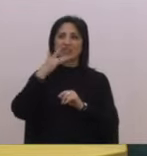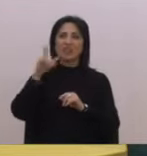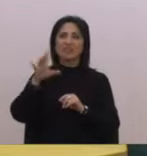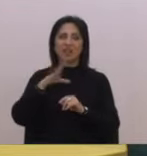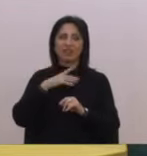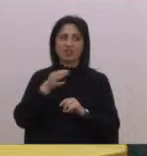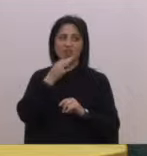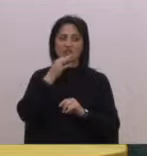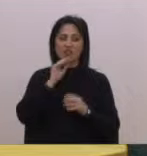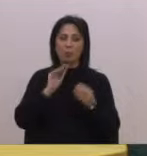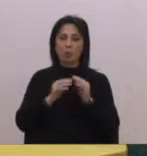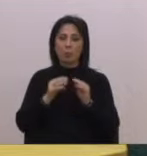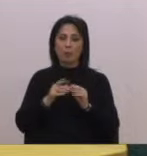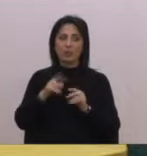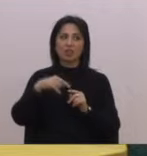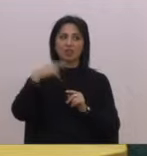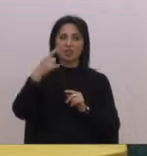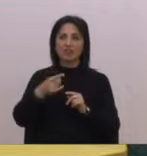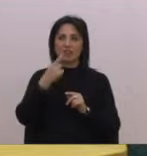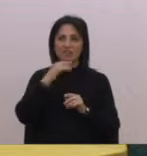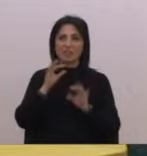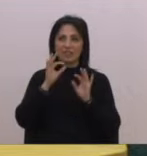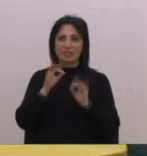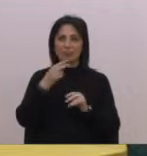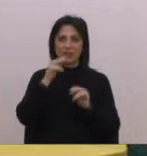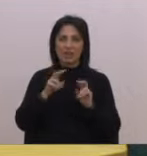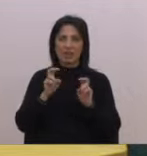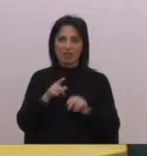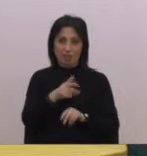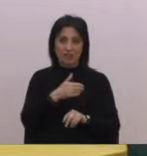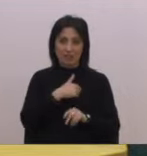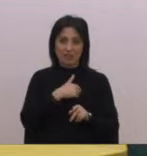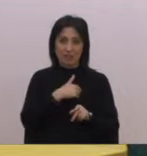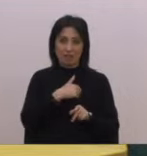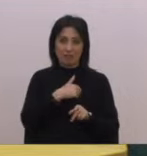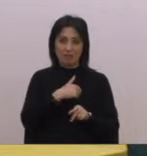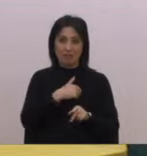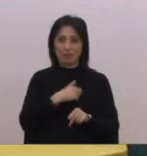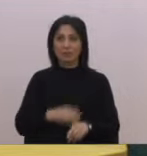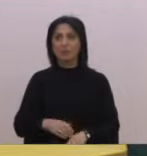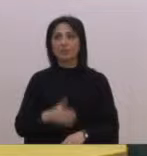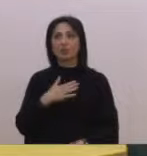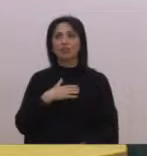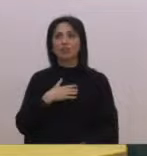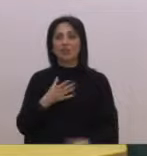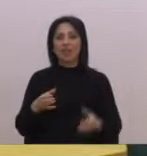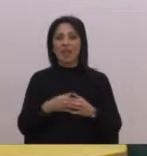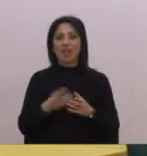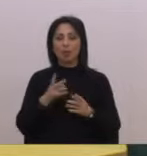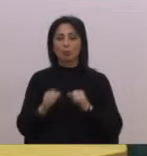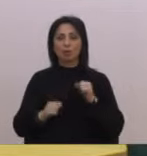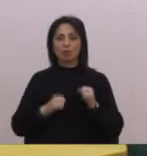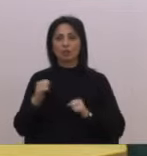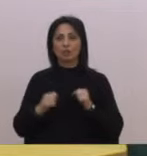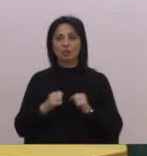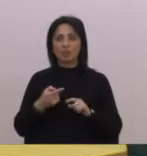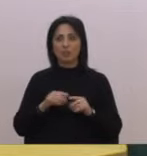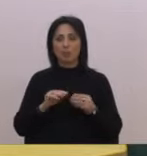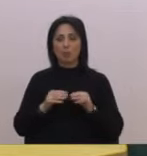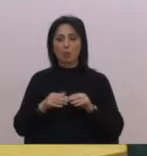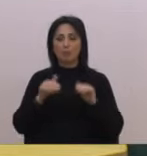ჯერ პრობლემური და შემდეგ სისხლის სამართლის დანაშაული. ეს გინდათ? ჩვენ ერთად უნდა შევეცადოთ ამ